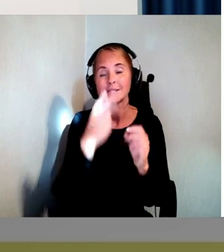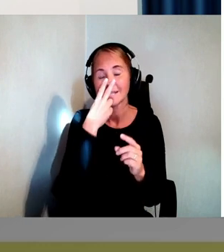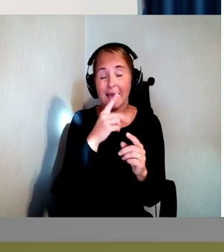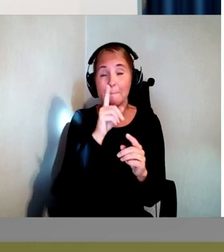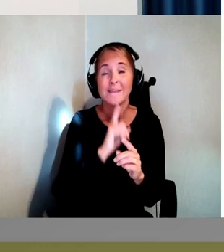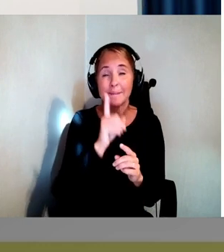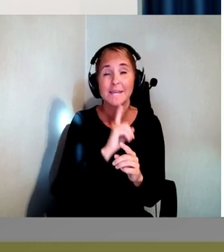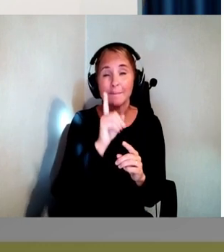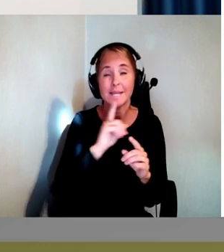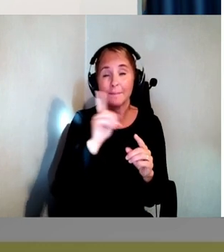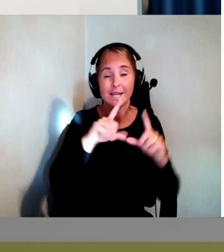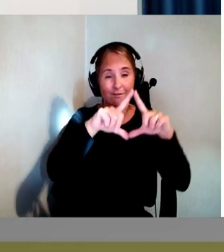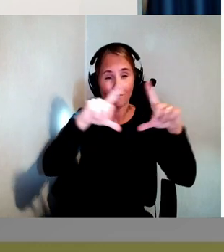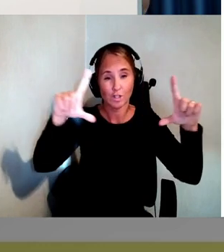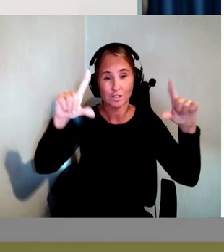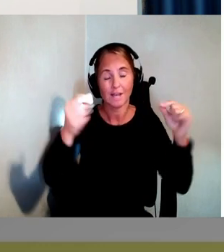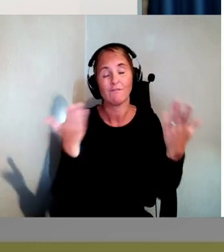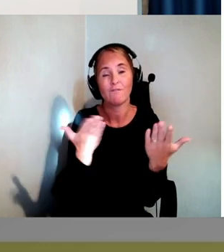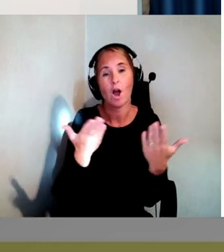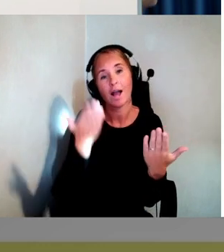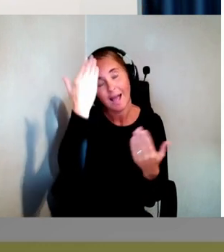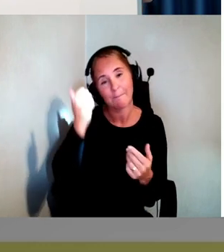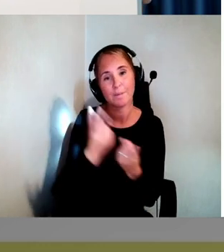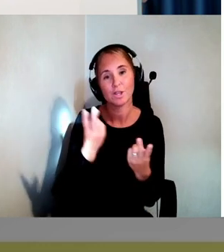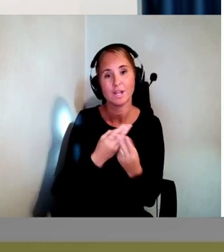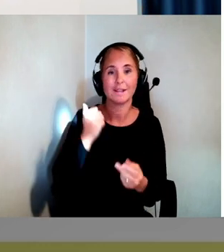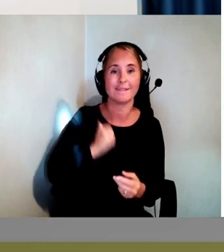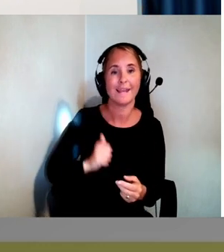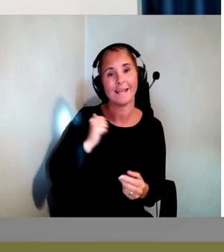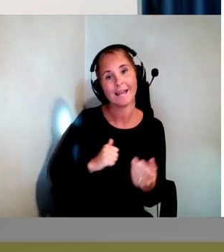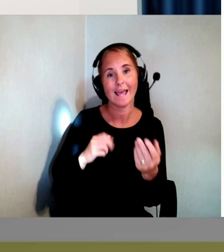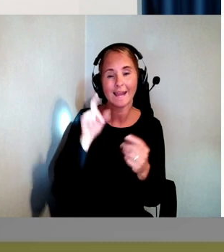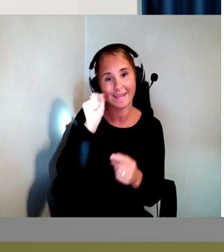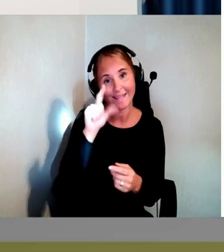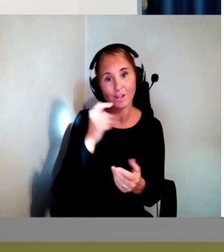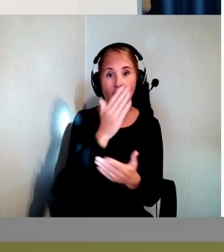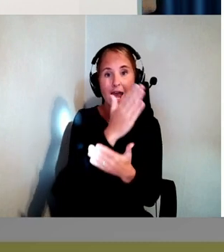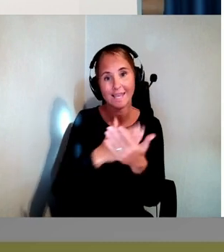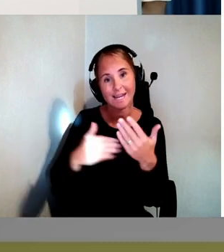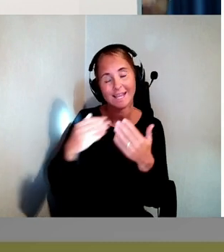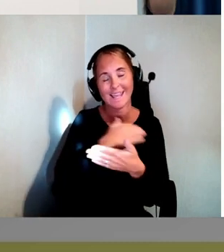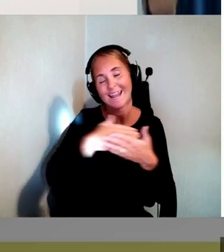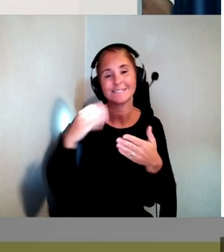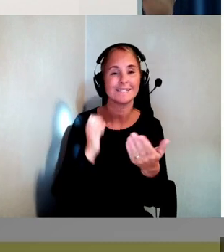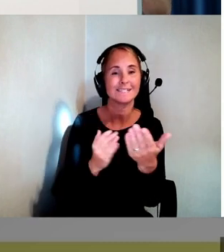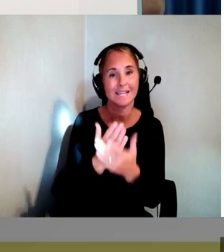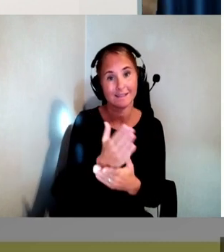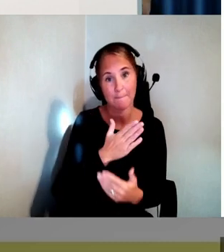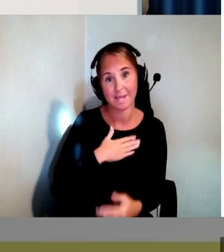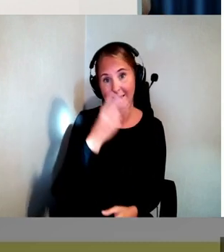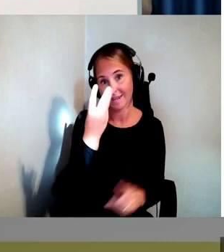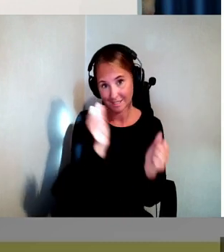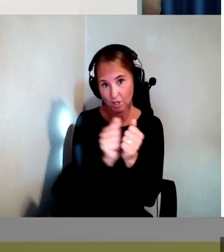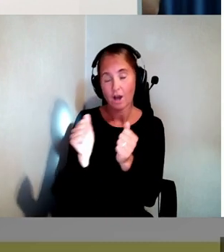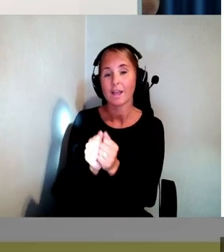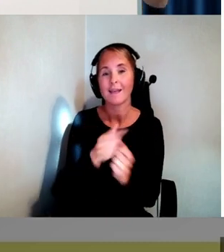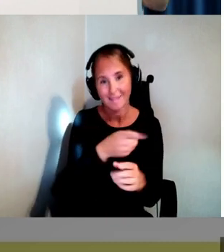fönster vad det kan innebära med tillgängliga digitala gränsnitt här är mina tre grejer förstå det att